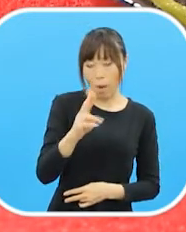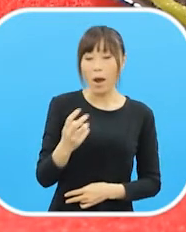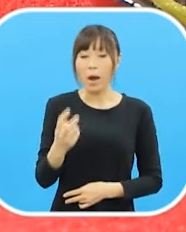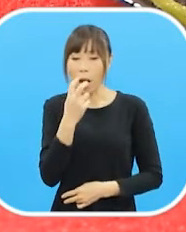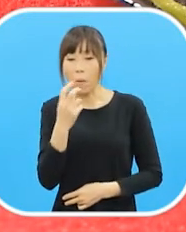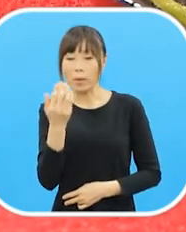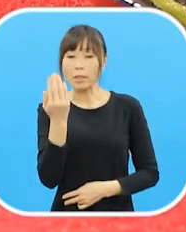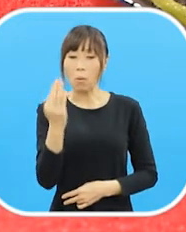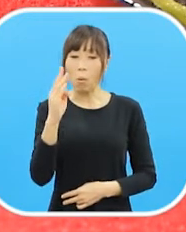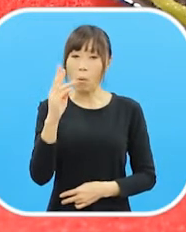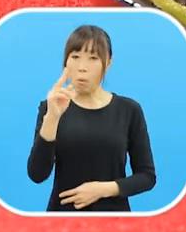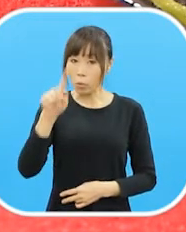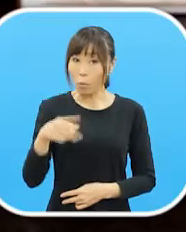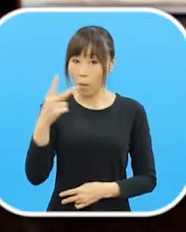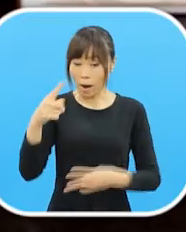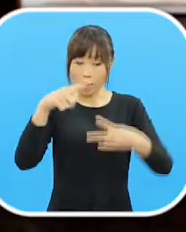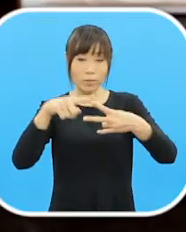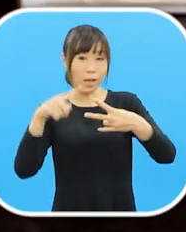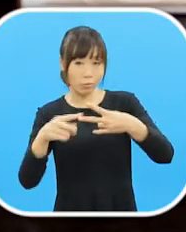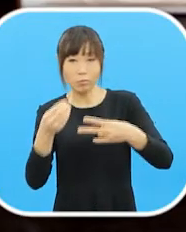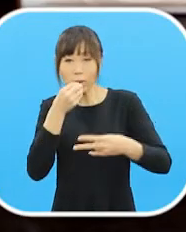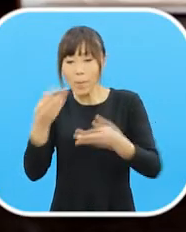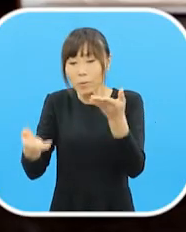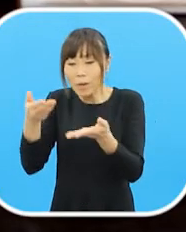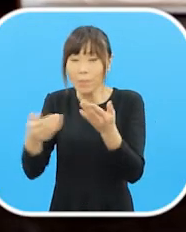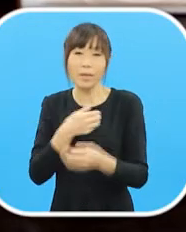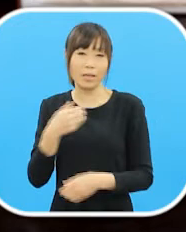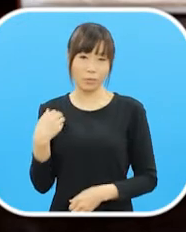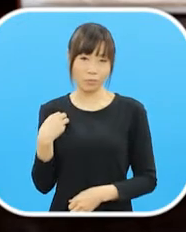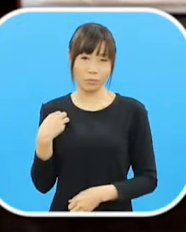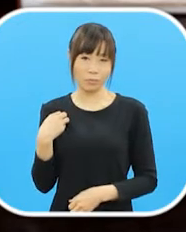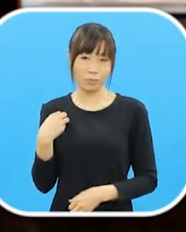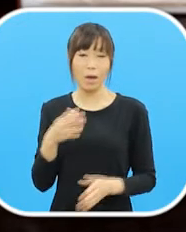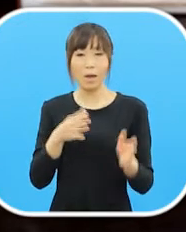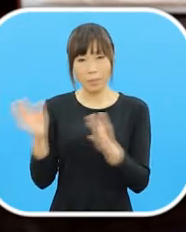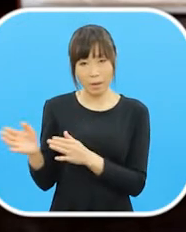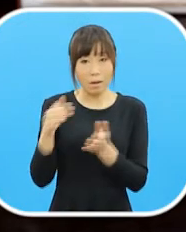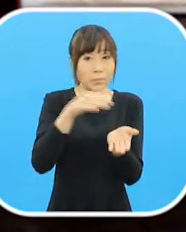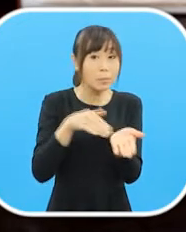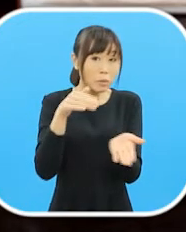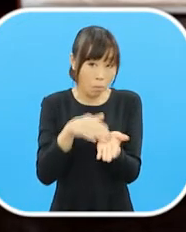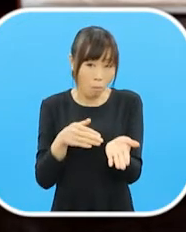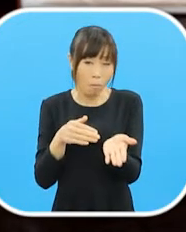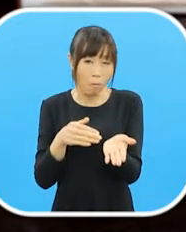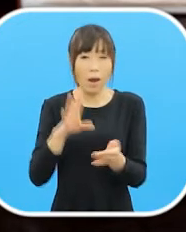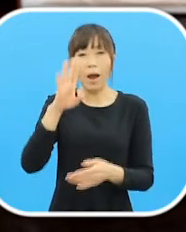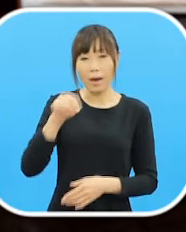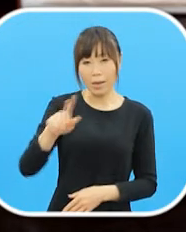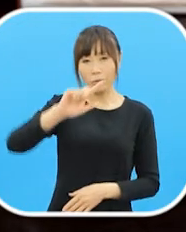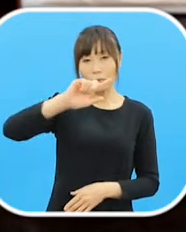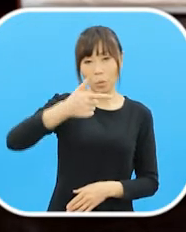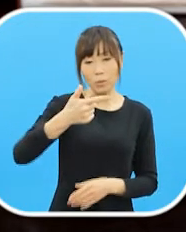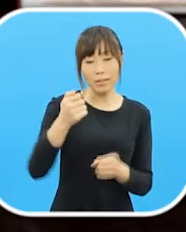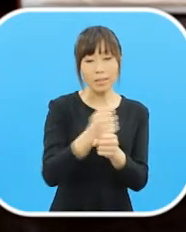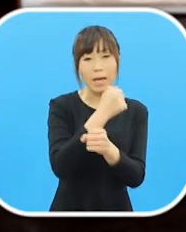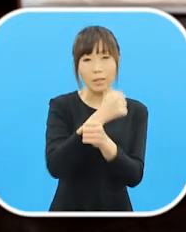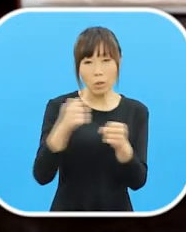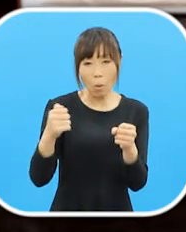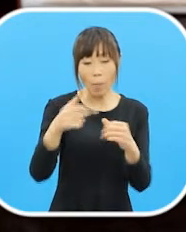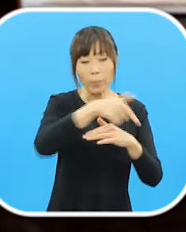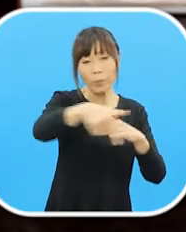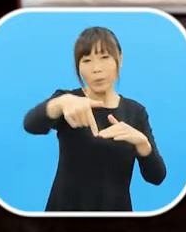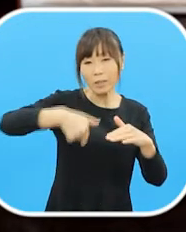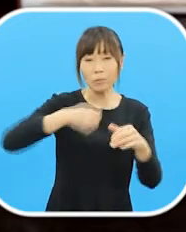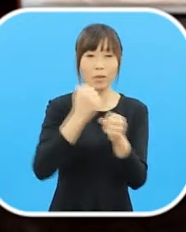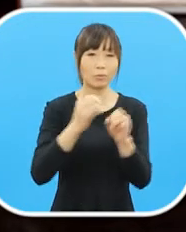食べ比べが楽しめます。石孫の金の蔵は県の6次産業化プロジェクトで開発された商品で、玄米の